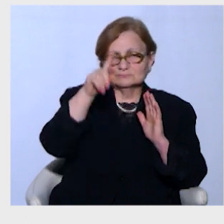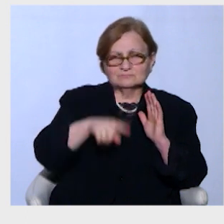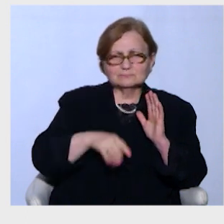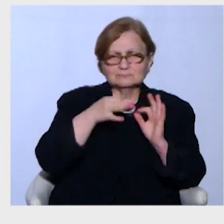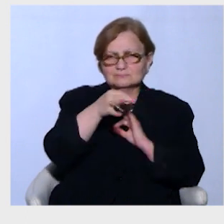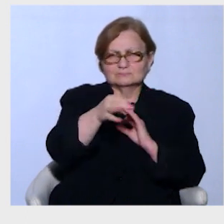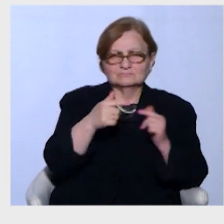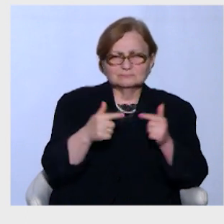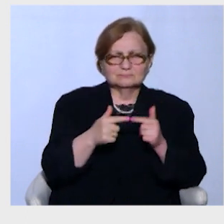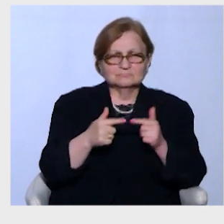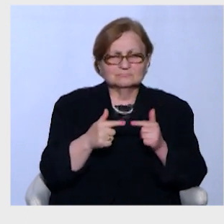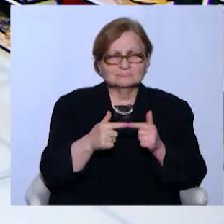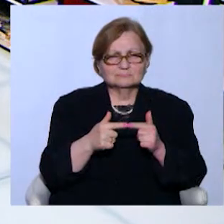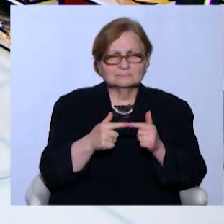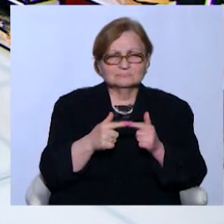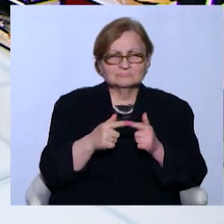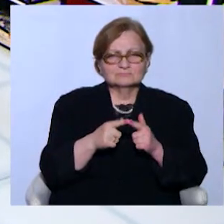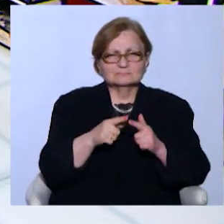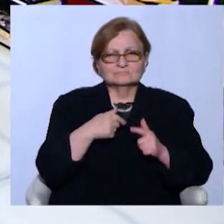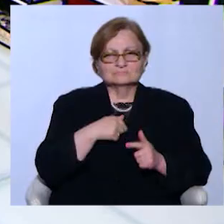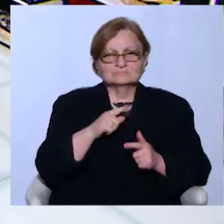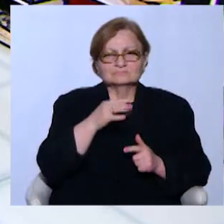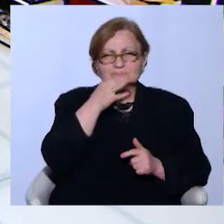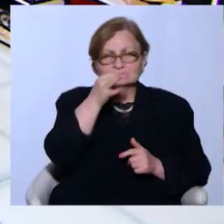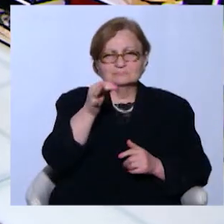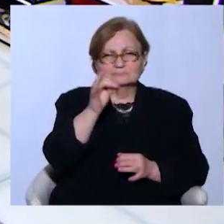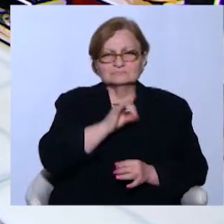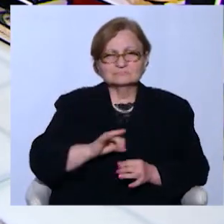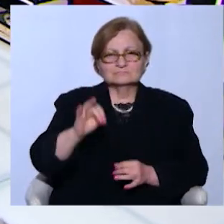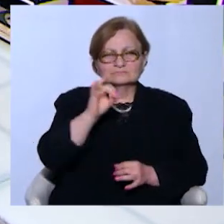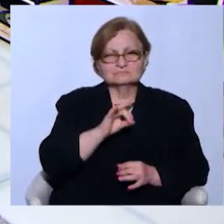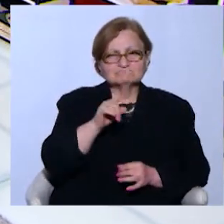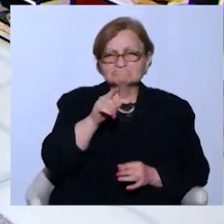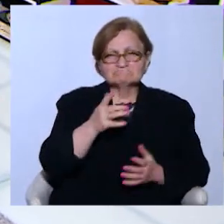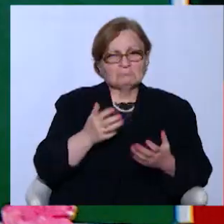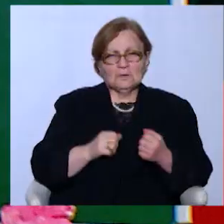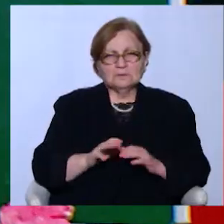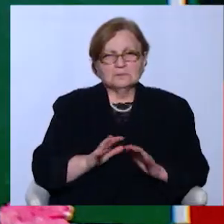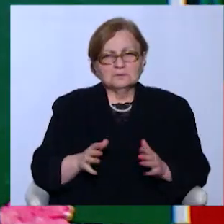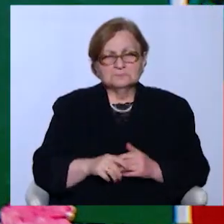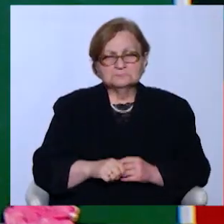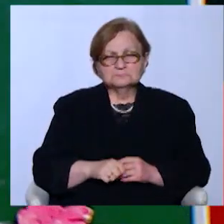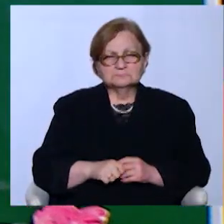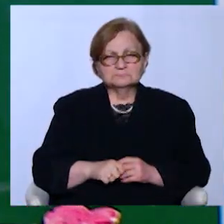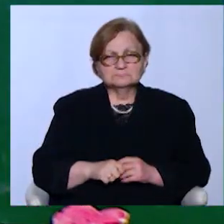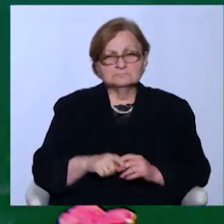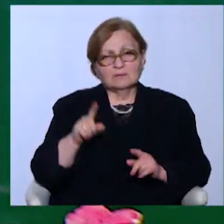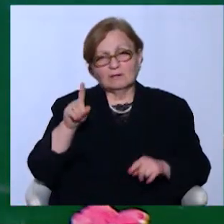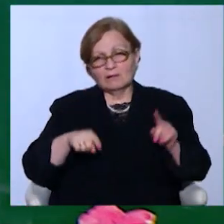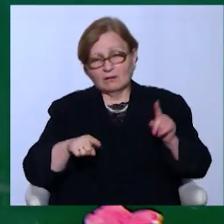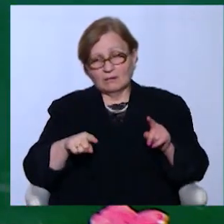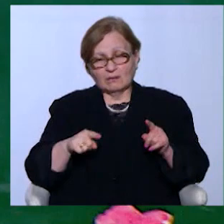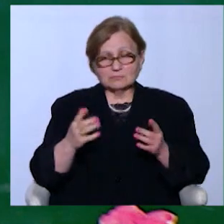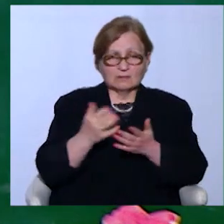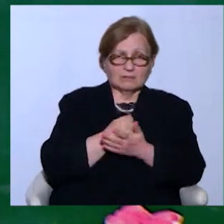სწორია. მაგრამ ის, რაზეც ვილაპარაკე, გონი აქ აღარ გამოდის. რა გამოვიდა, რომ ხან გამოდის,